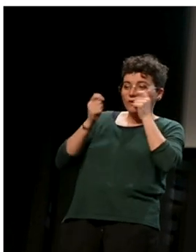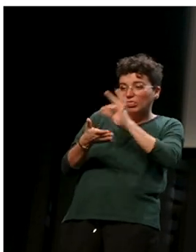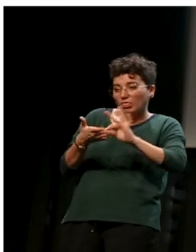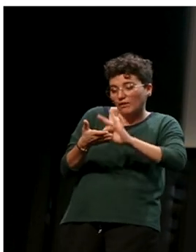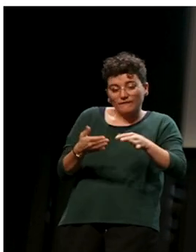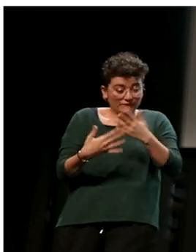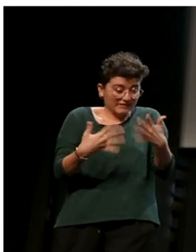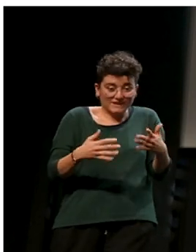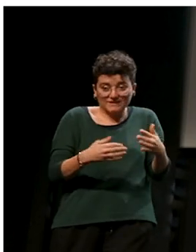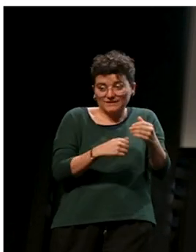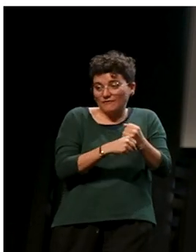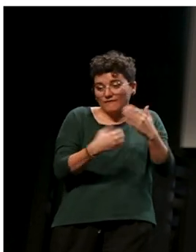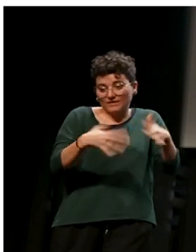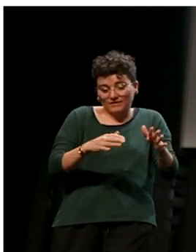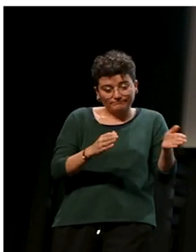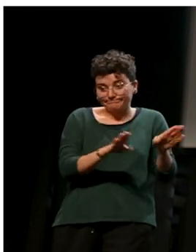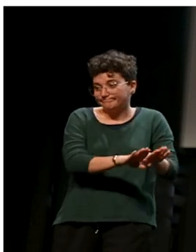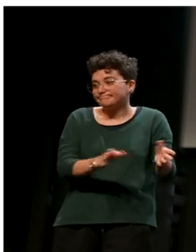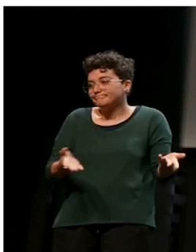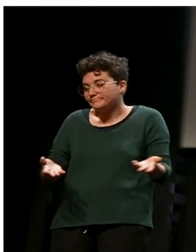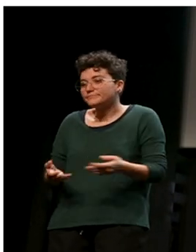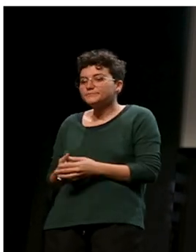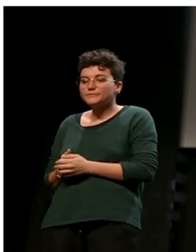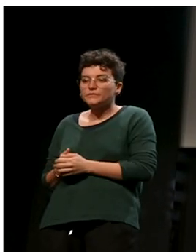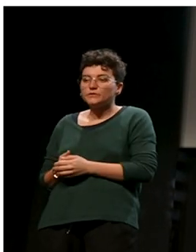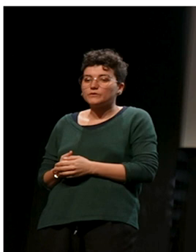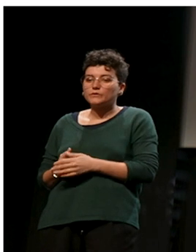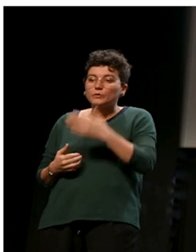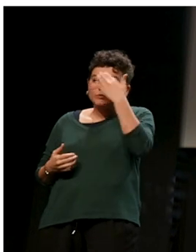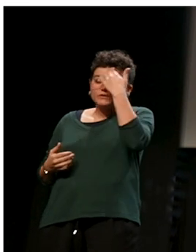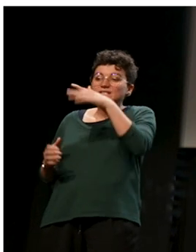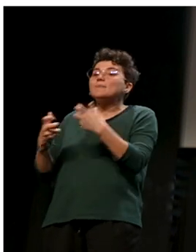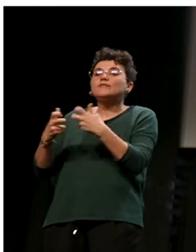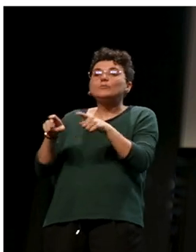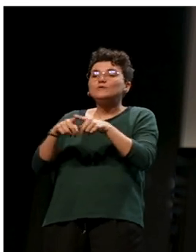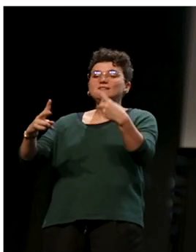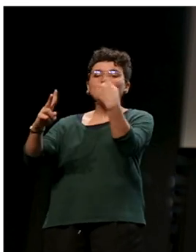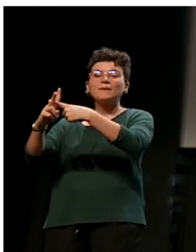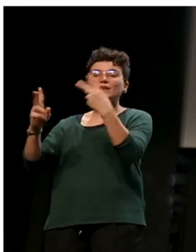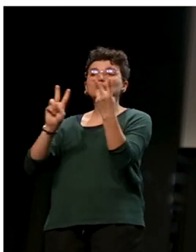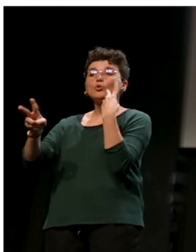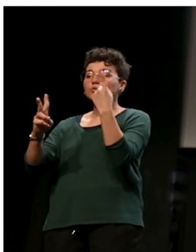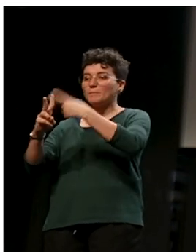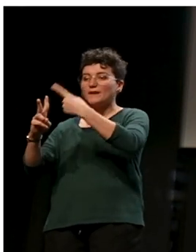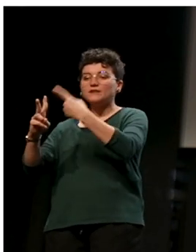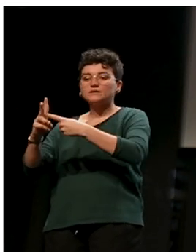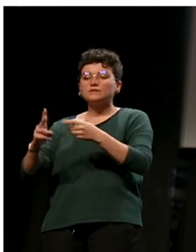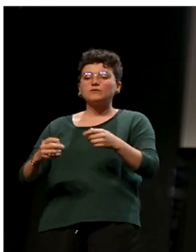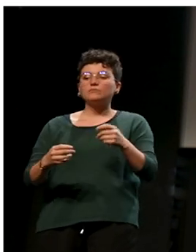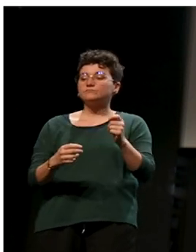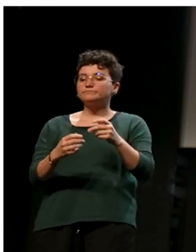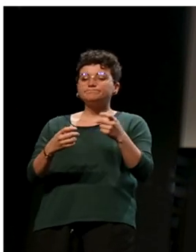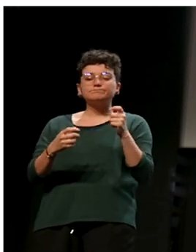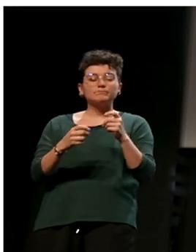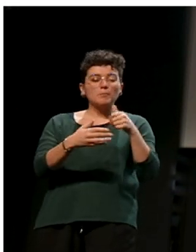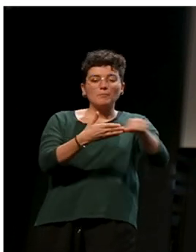télépéage parce que c'est super plus rapide, mais je sais que quelqu'un a perdu son boulot. Mais on a perdu. Par contre,